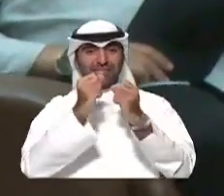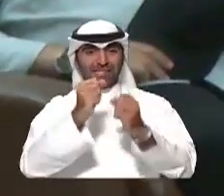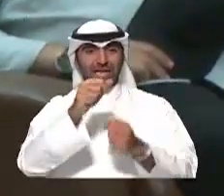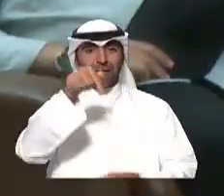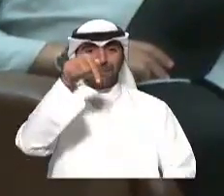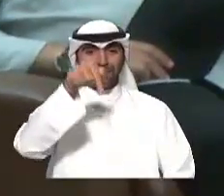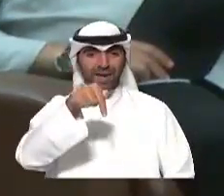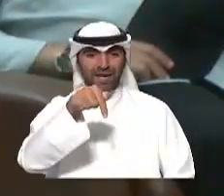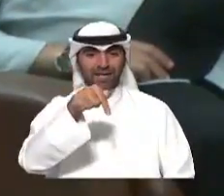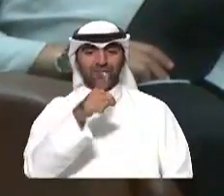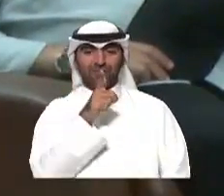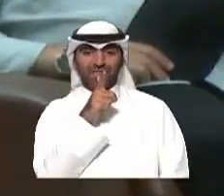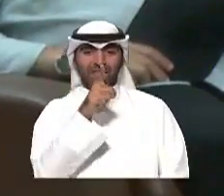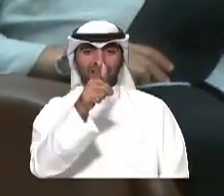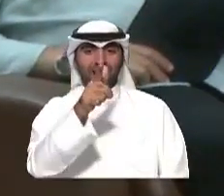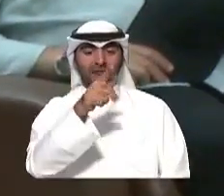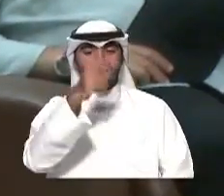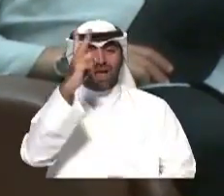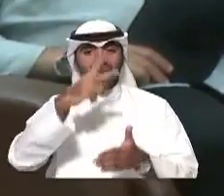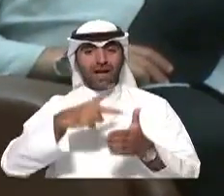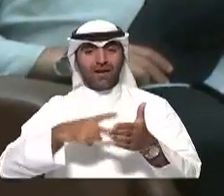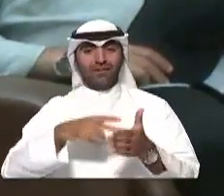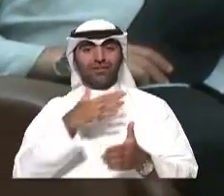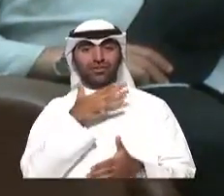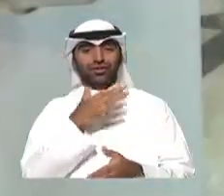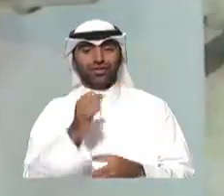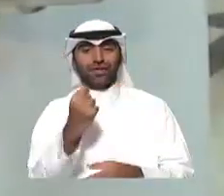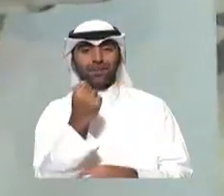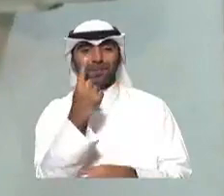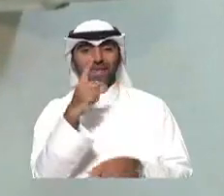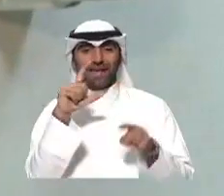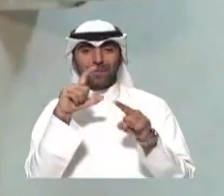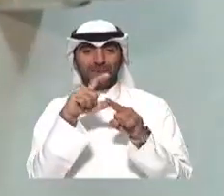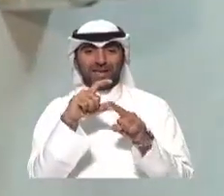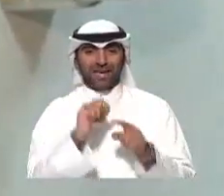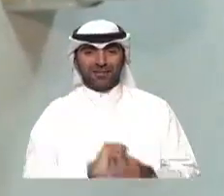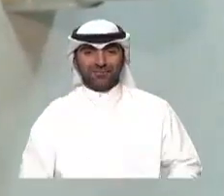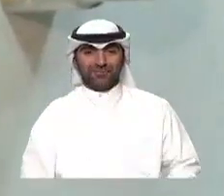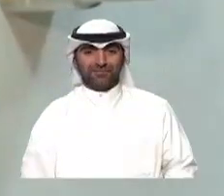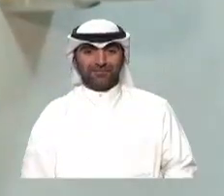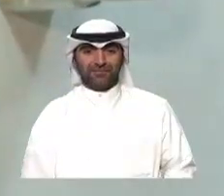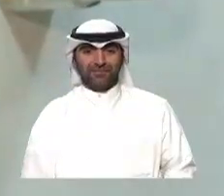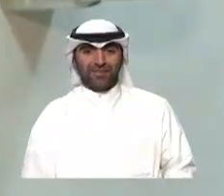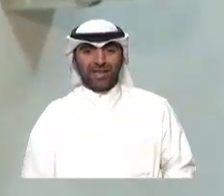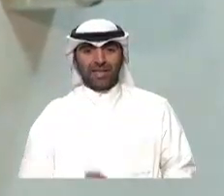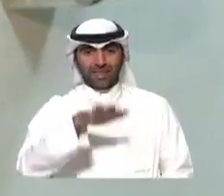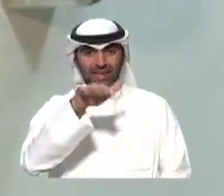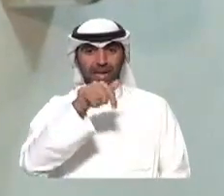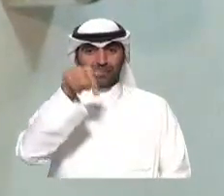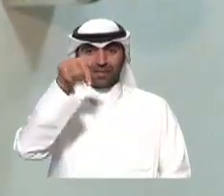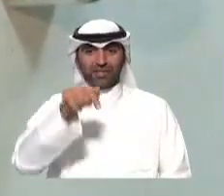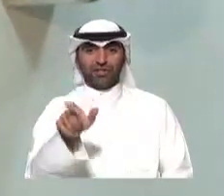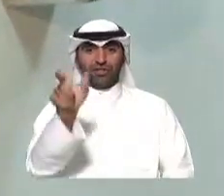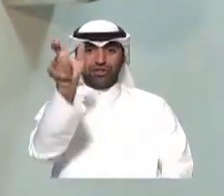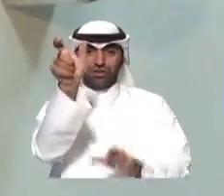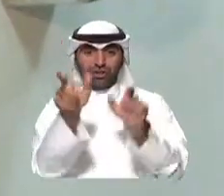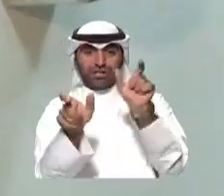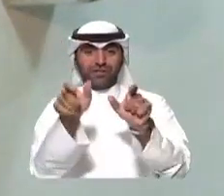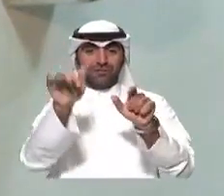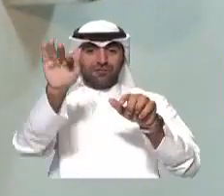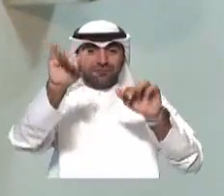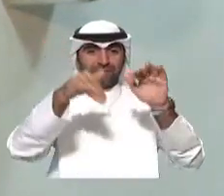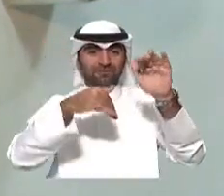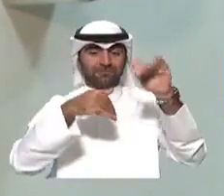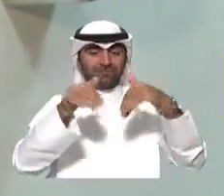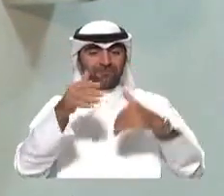قرار مجلس الوزراء حيز التنفيذ. بالنسبة حق نسبة الحضور، فنسبة الحضور تكون عالية